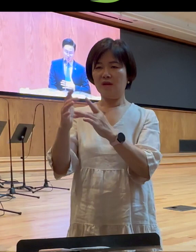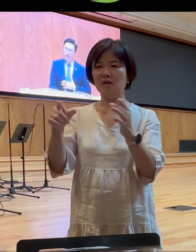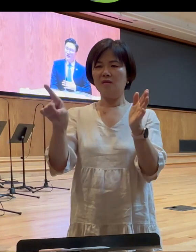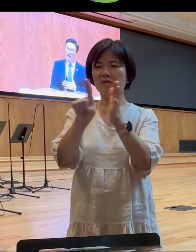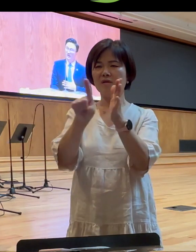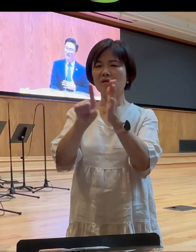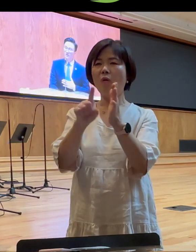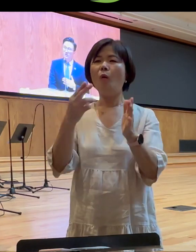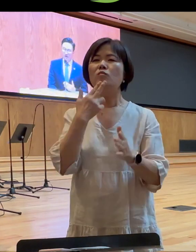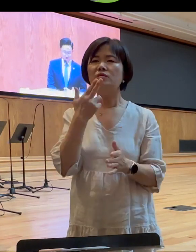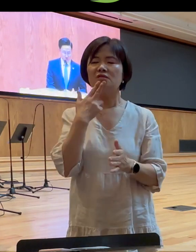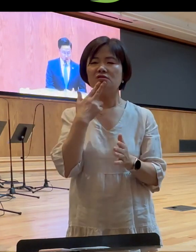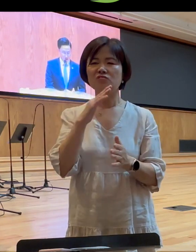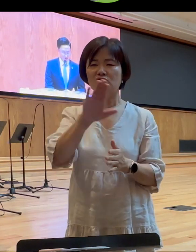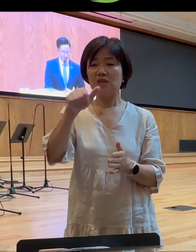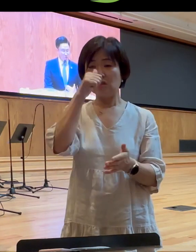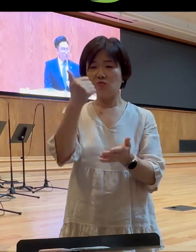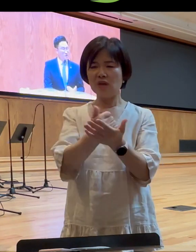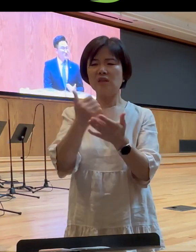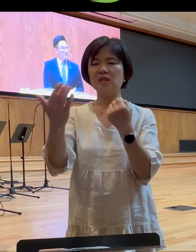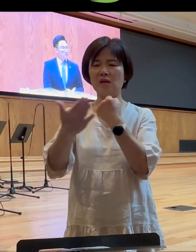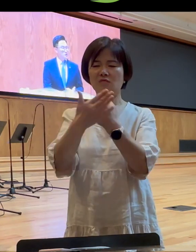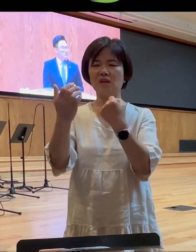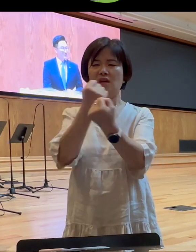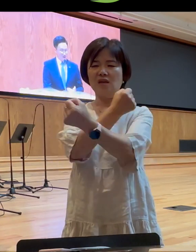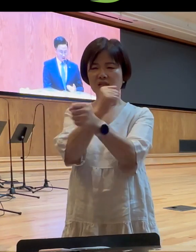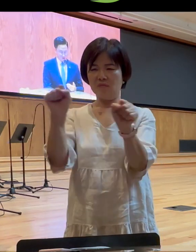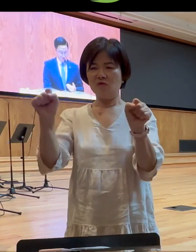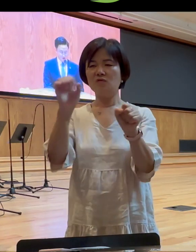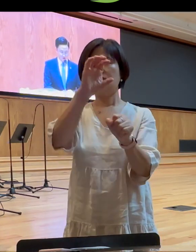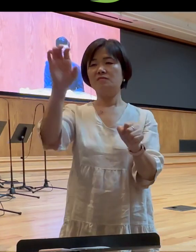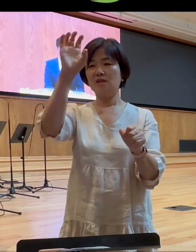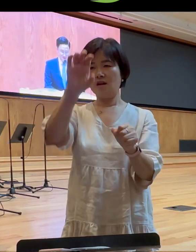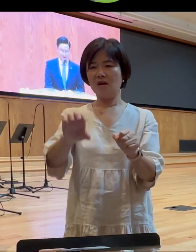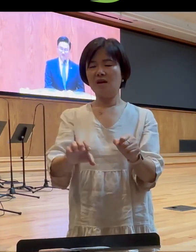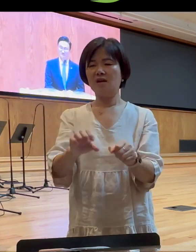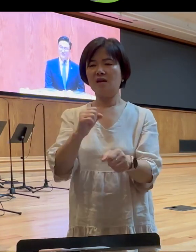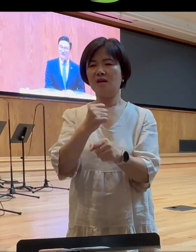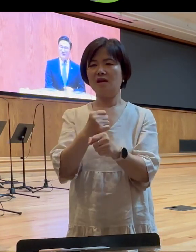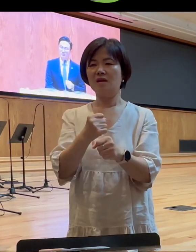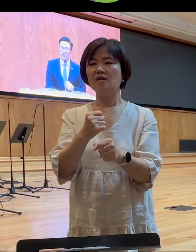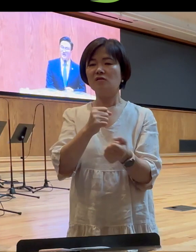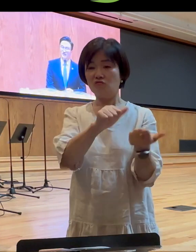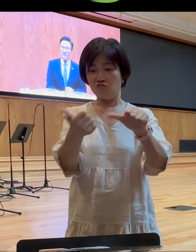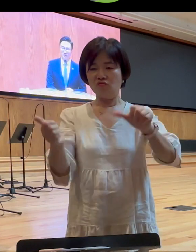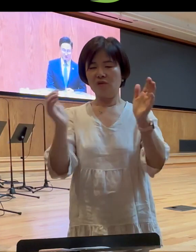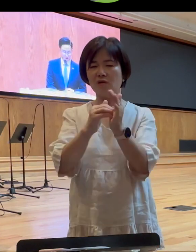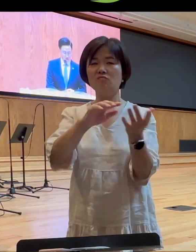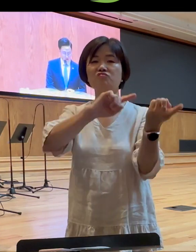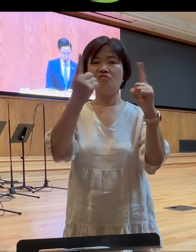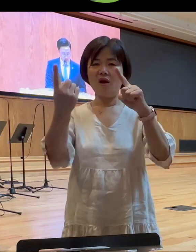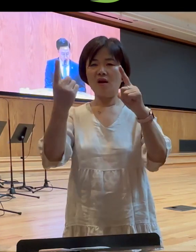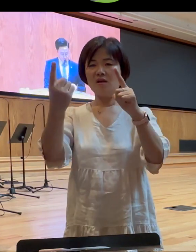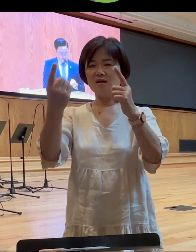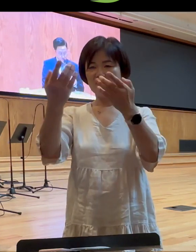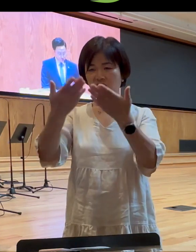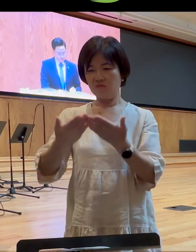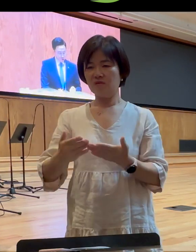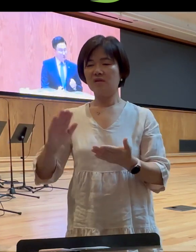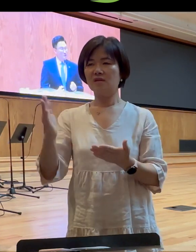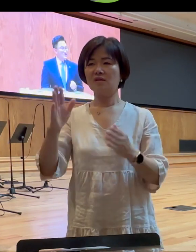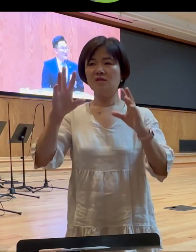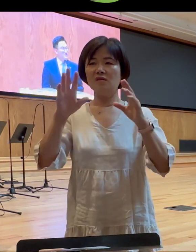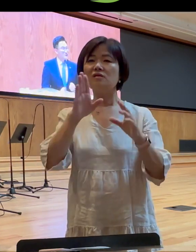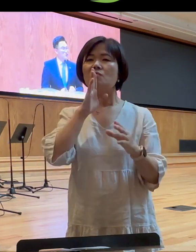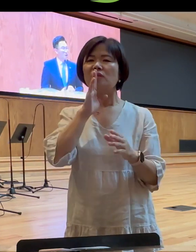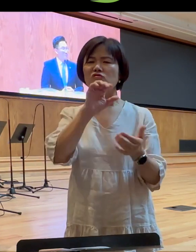불신하는 우리의 죄를 위해 속죄의 제물로 십자가에 죽으셨습니다. 부활하셔서 죽음도